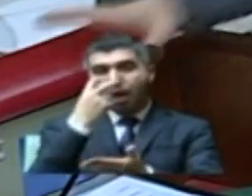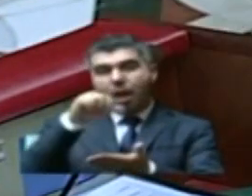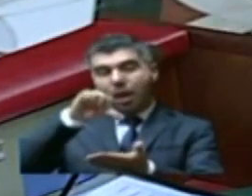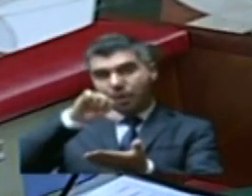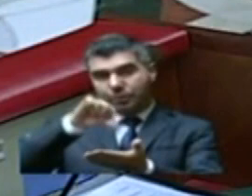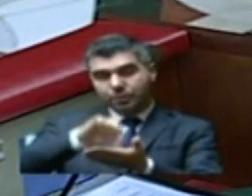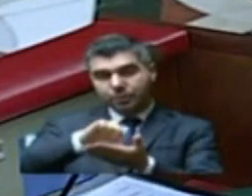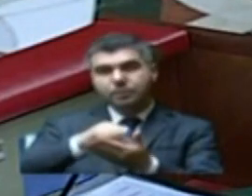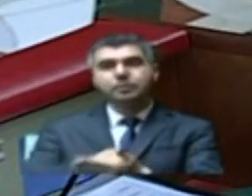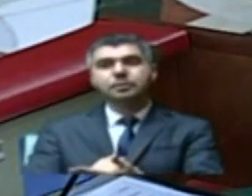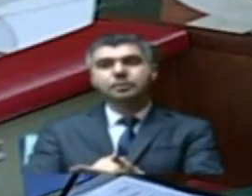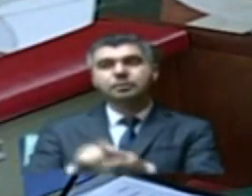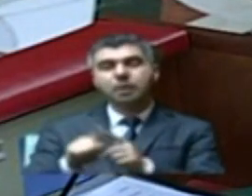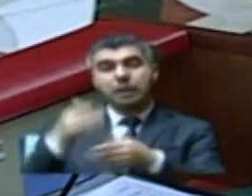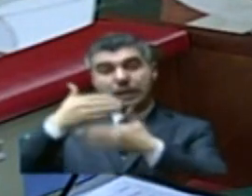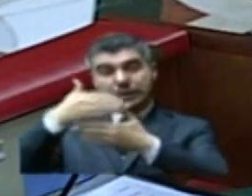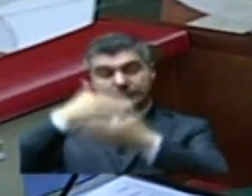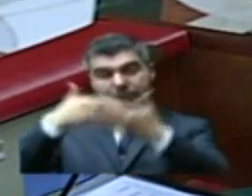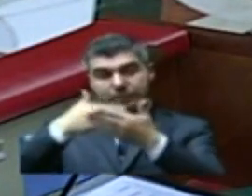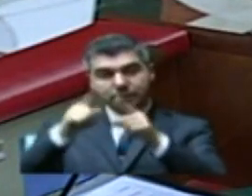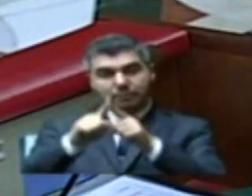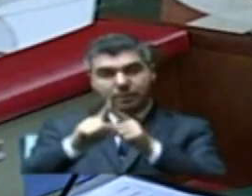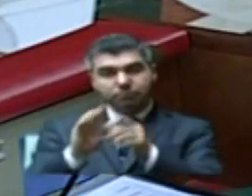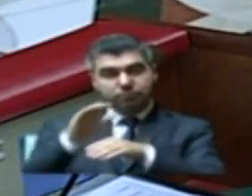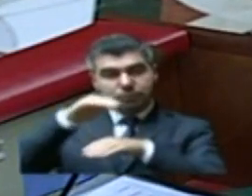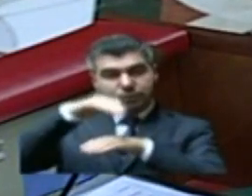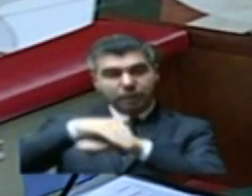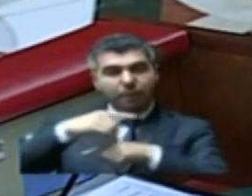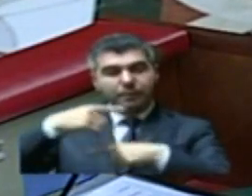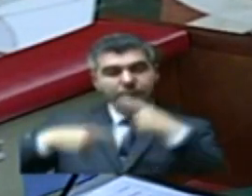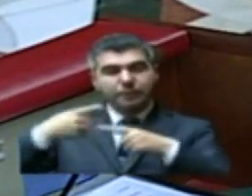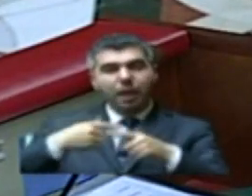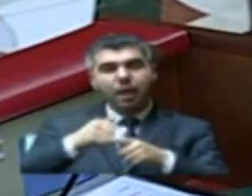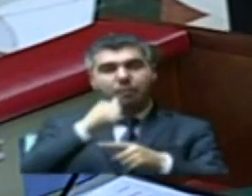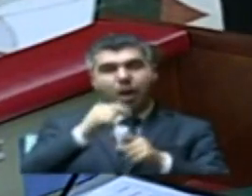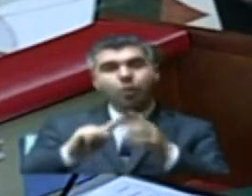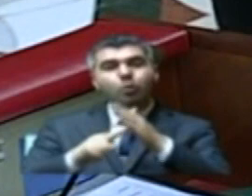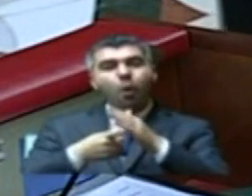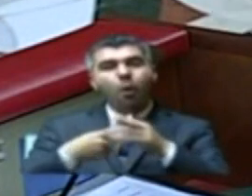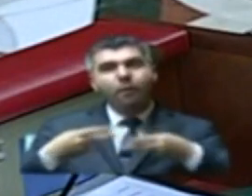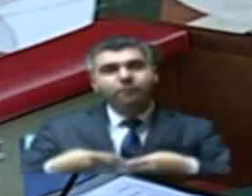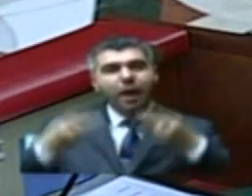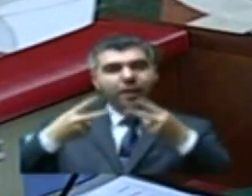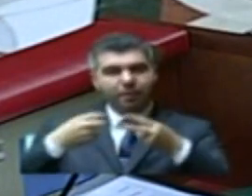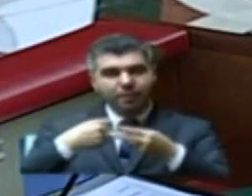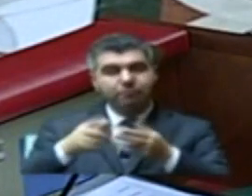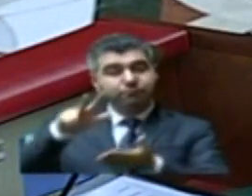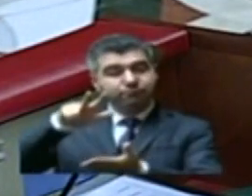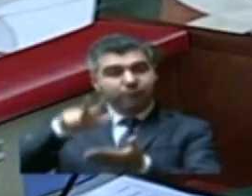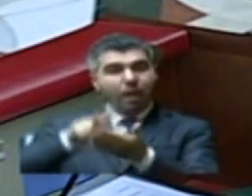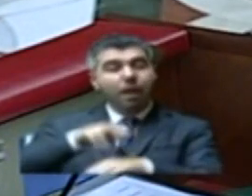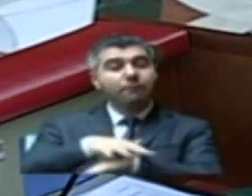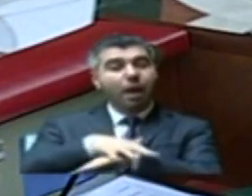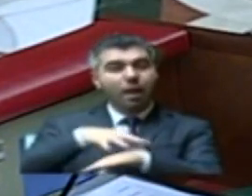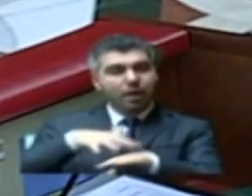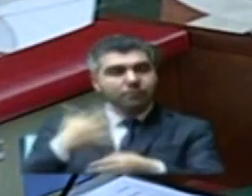كتعرفوا ان انشاء احداث المحطه الحراريه اصلا مؤطره في القانون ديال الموافقه البيئيه في قرار عاملي. بالتالي كاين